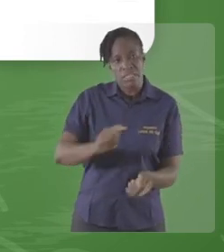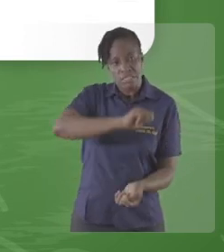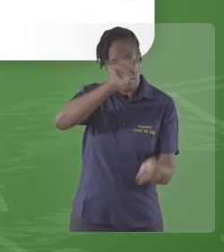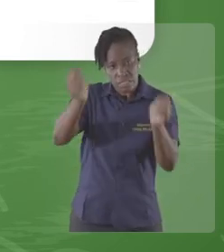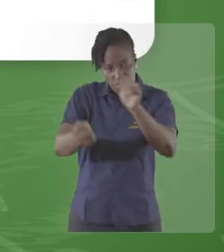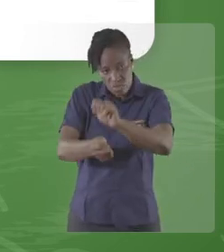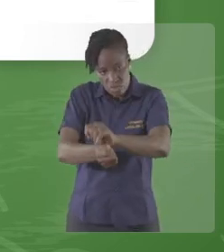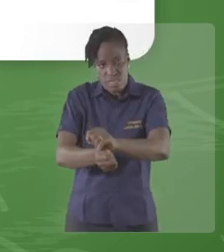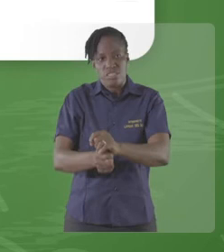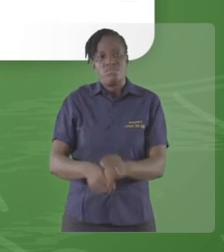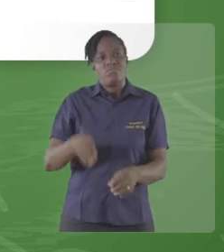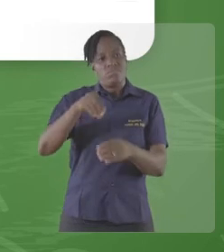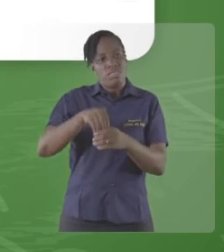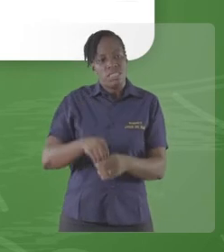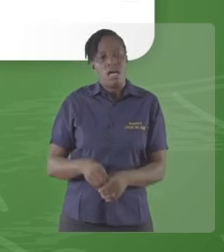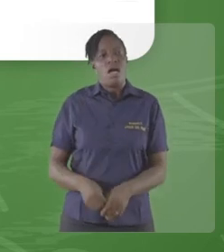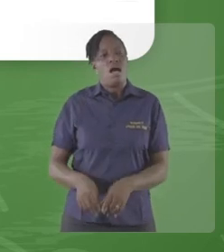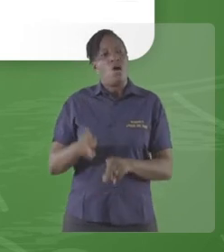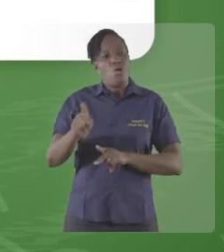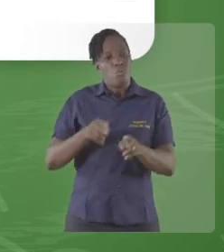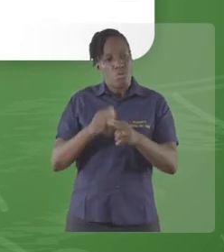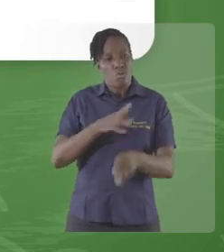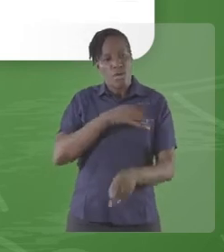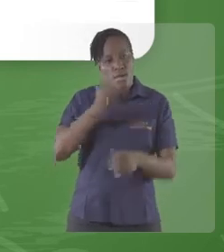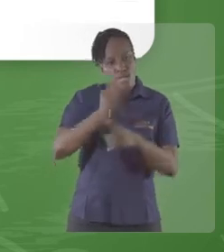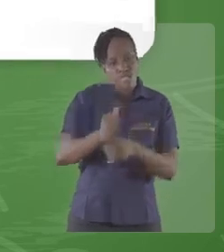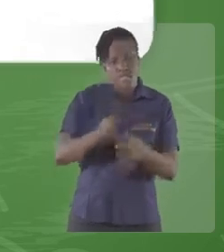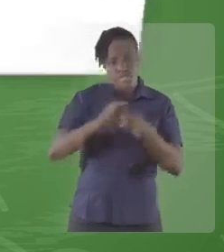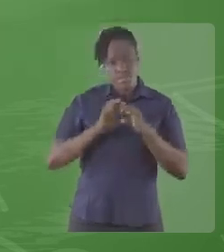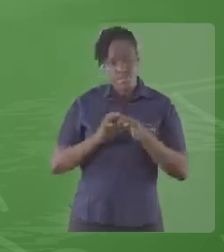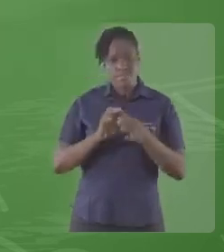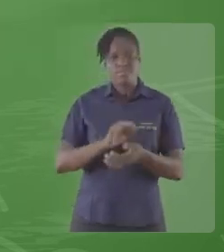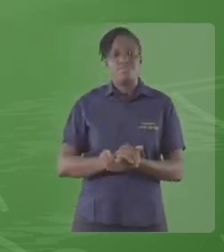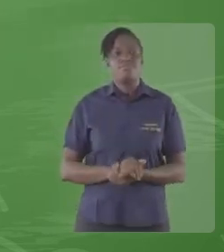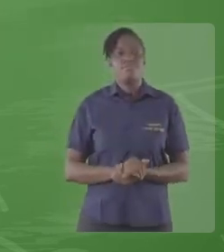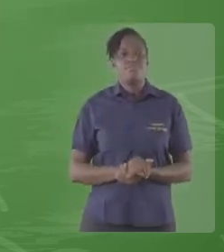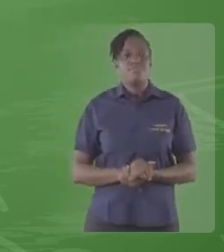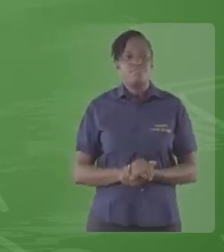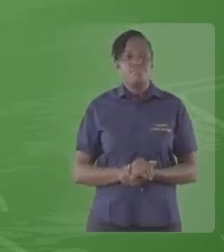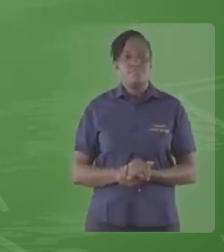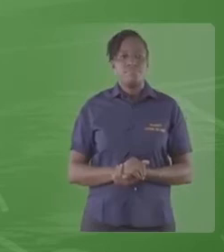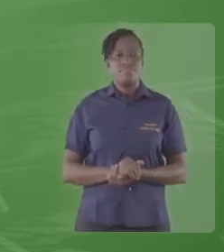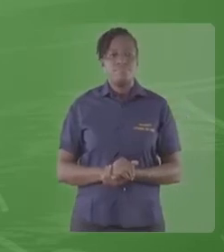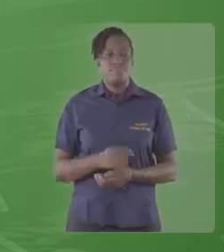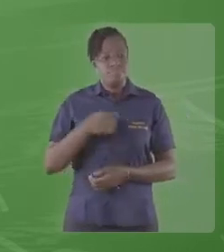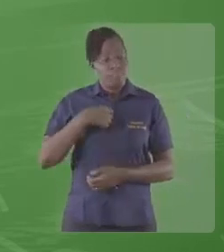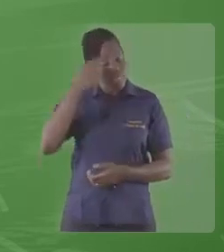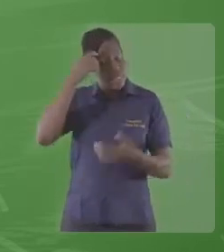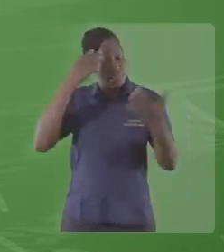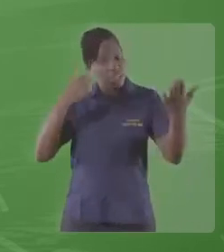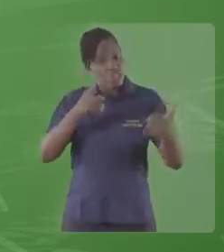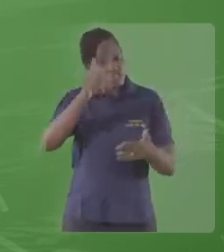des pronoms et des adjectifs possessifs. Nous espérons que vous